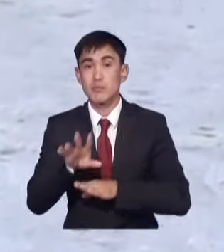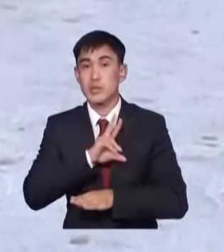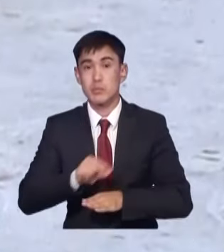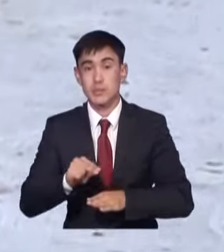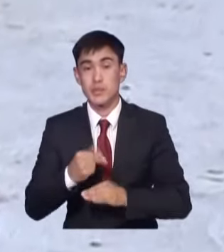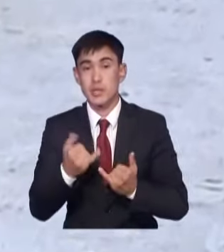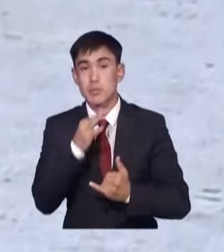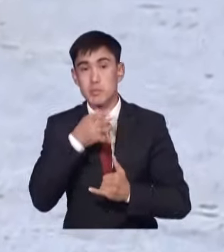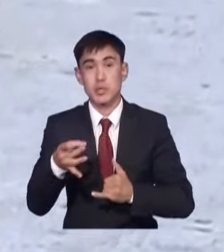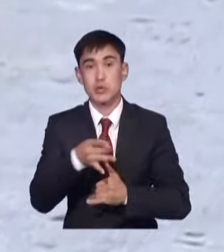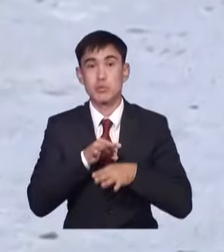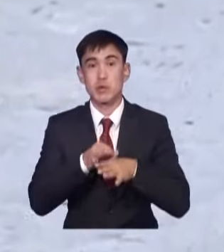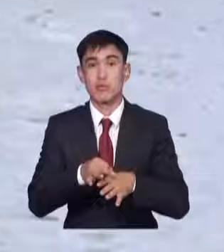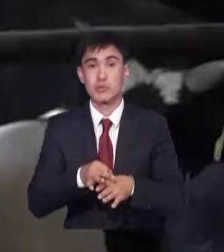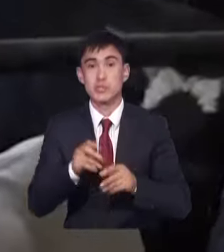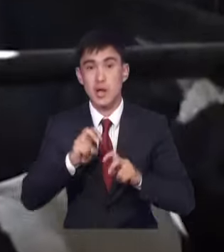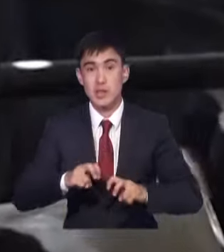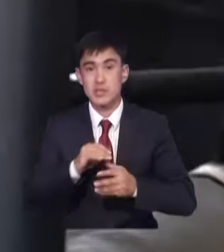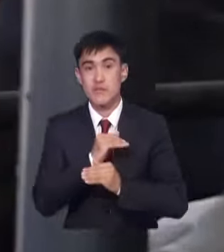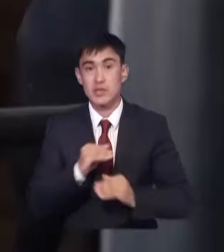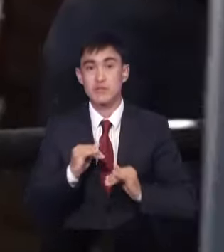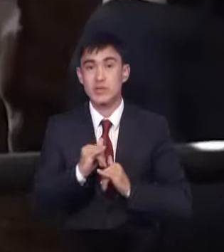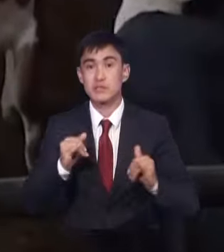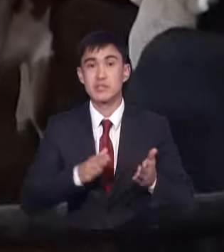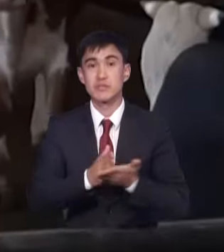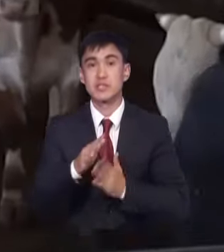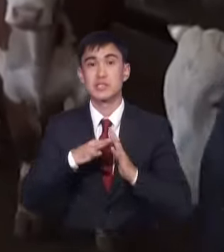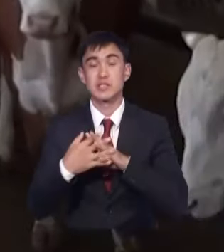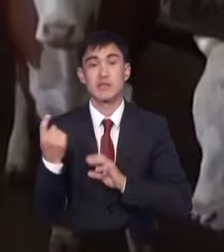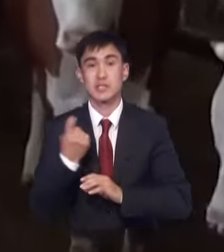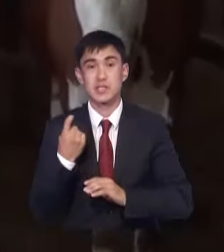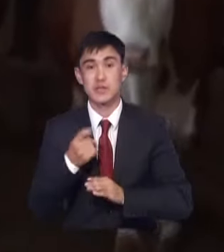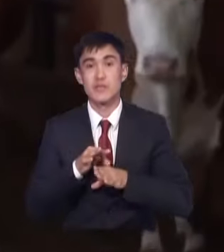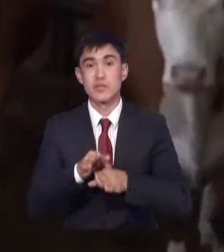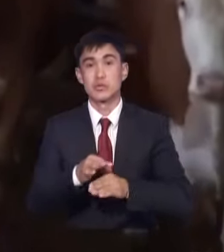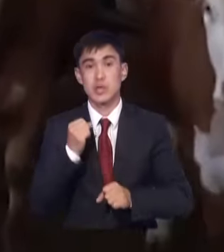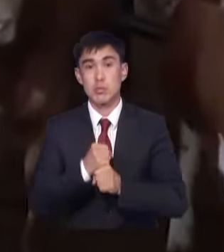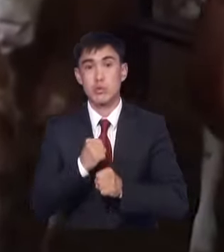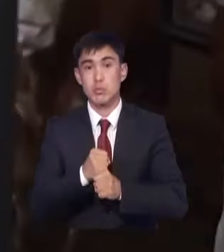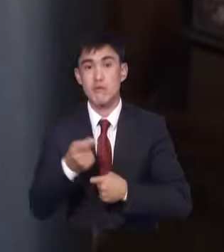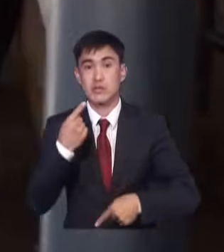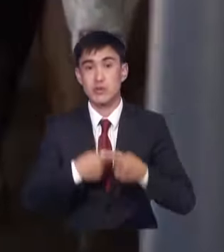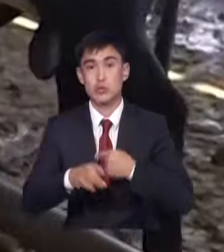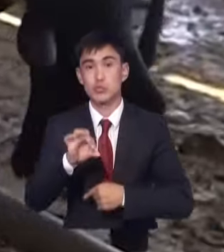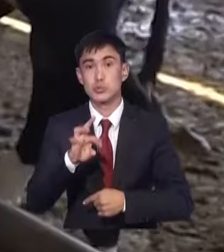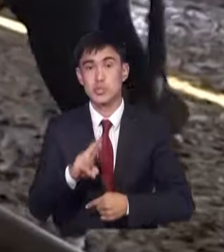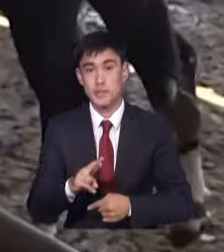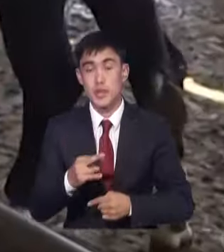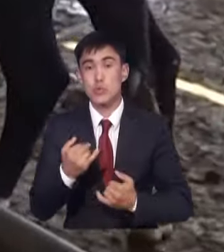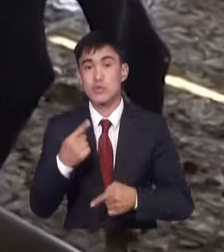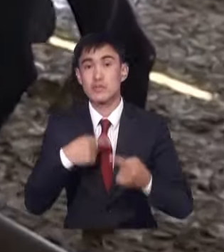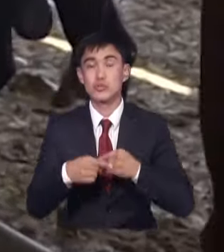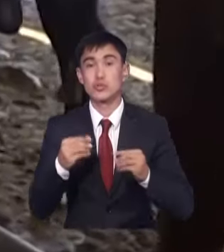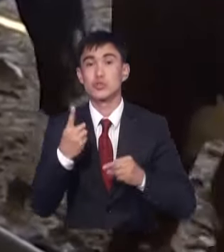на данный момент в регионе проводится анализ эффективности развития сферы сельского хозяйства ведётся работа по возврату субсидий уже